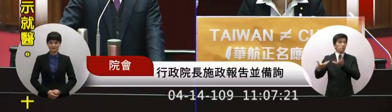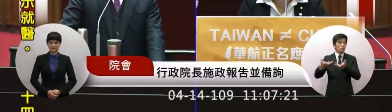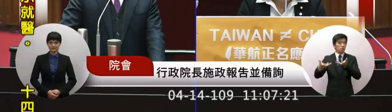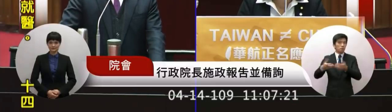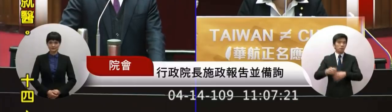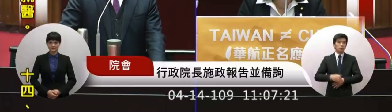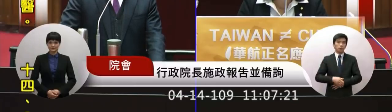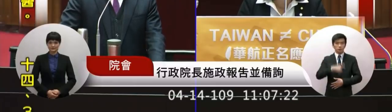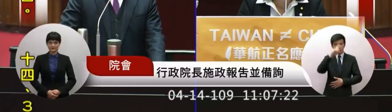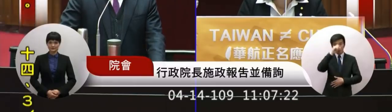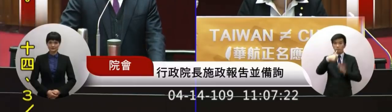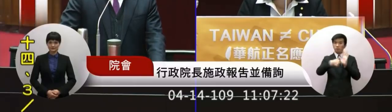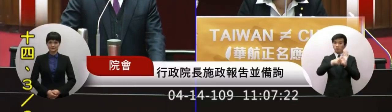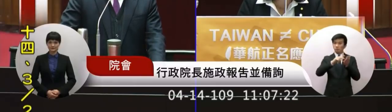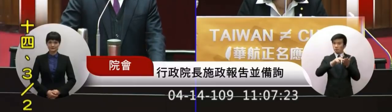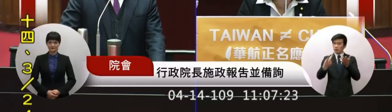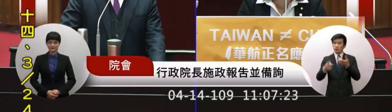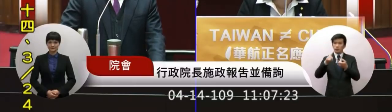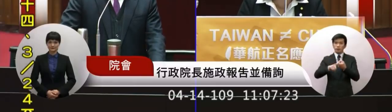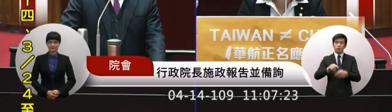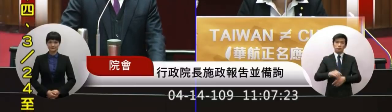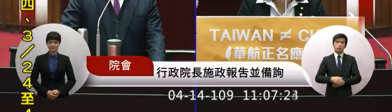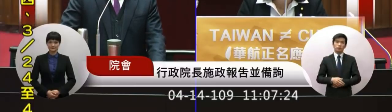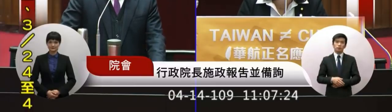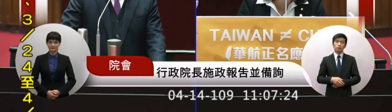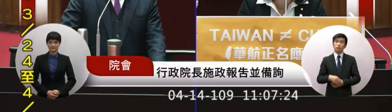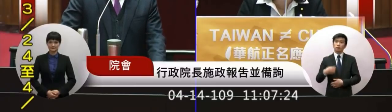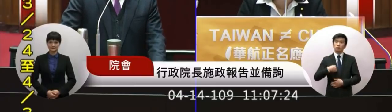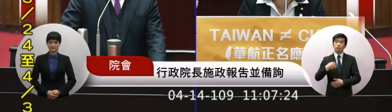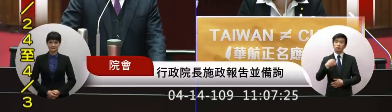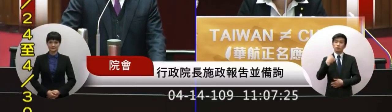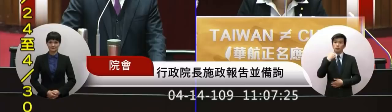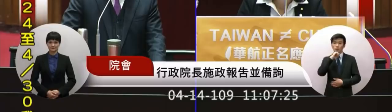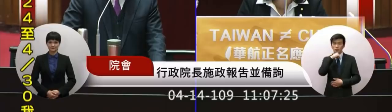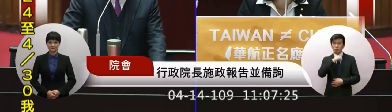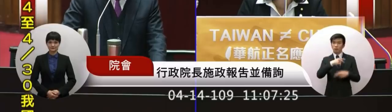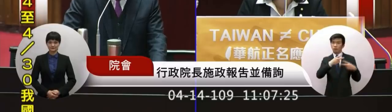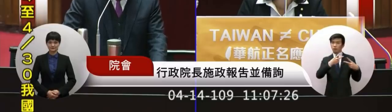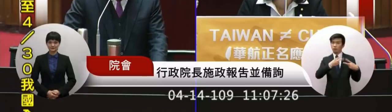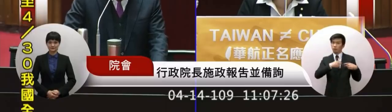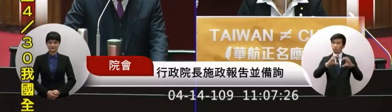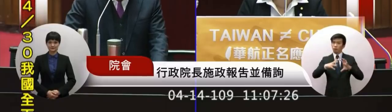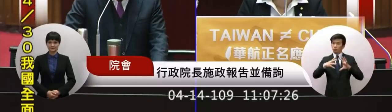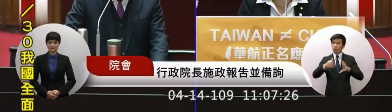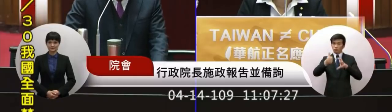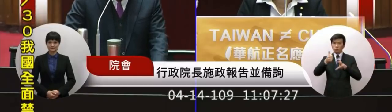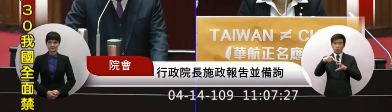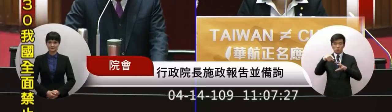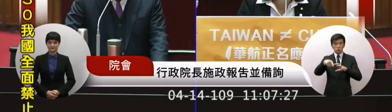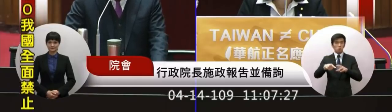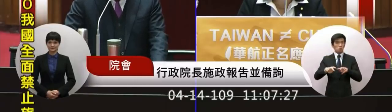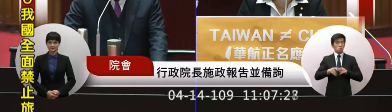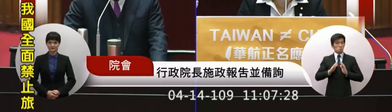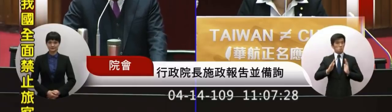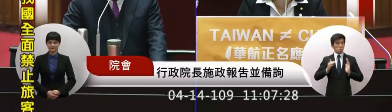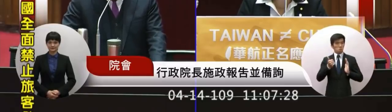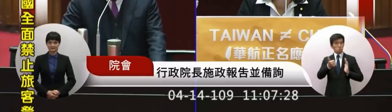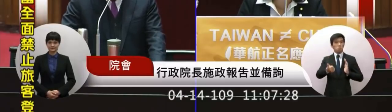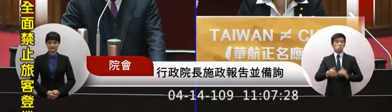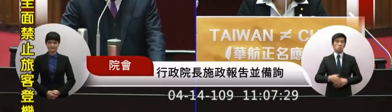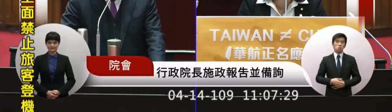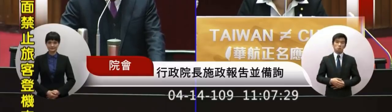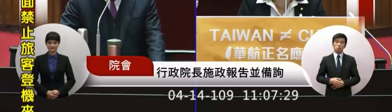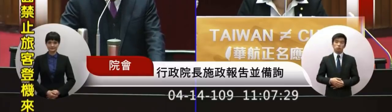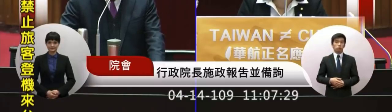證明因為我覺得我們台灣小英總統真的北斗很大無論